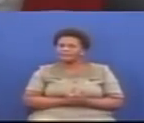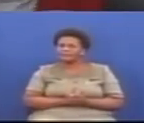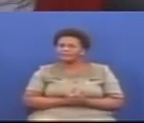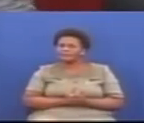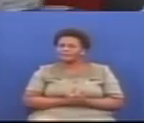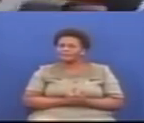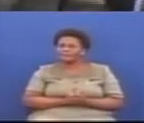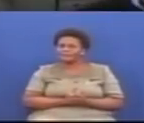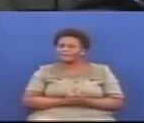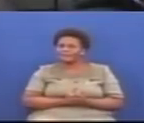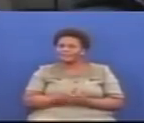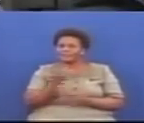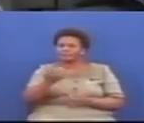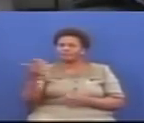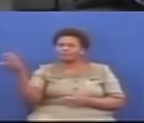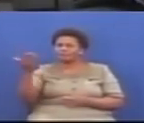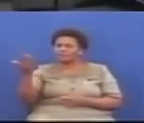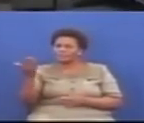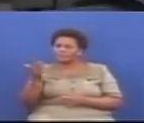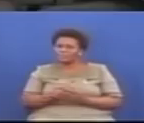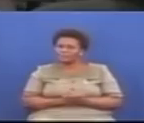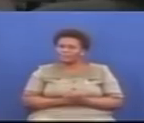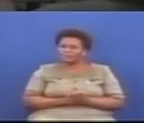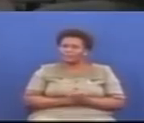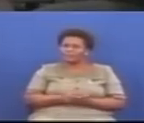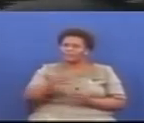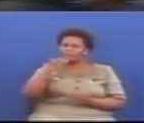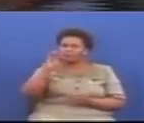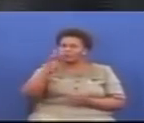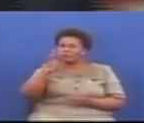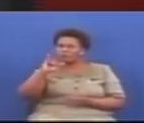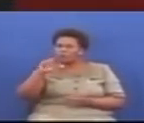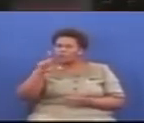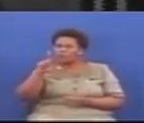Na mtoto mwingine wa governor wa Benki Kuu, ndugu Urso Luoga,